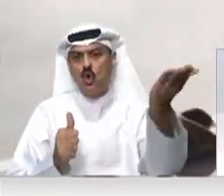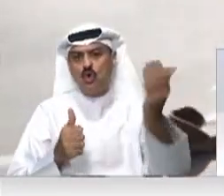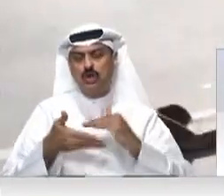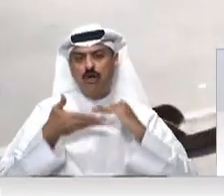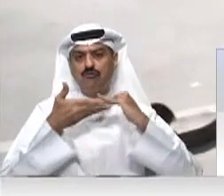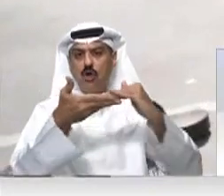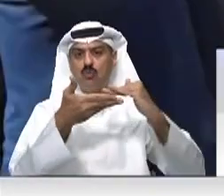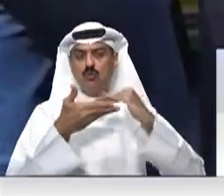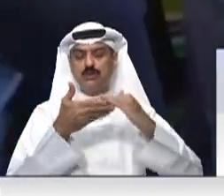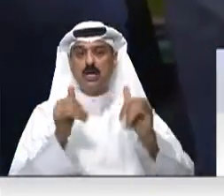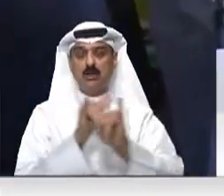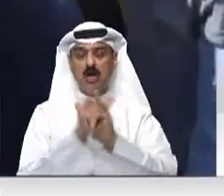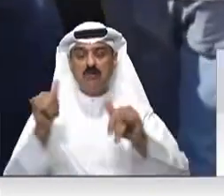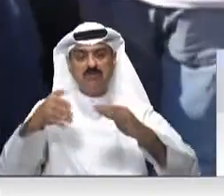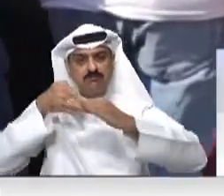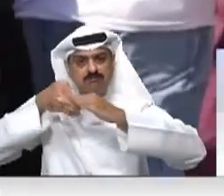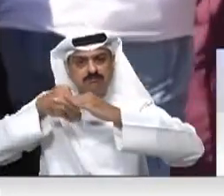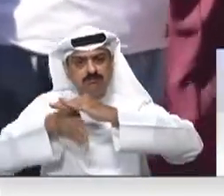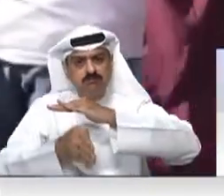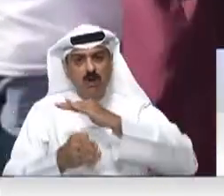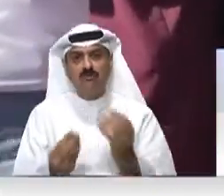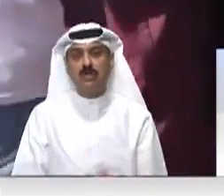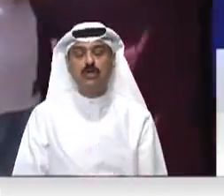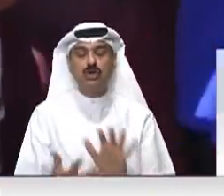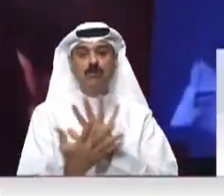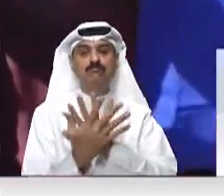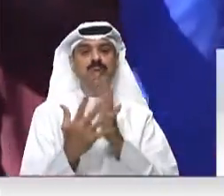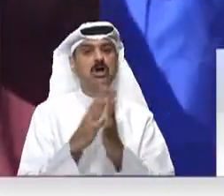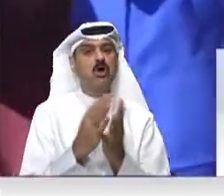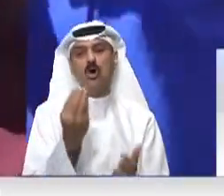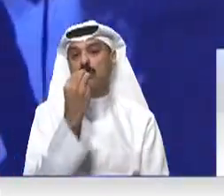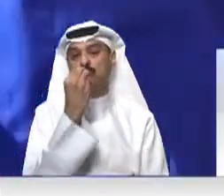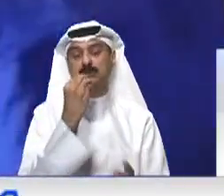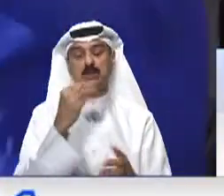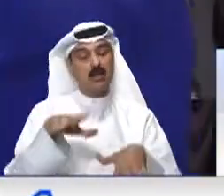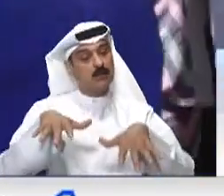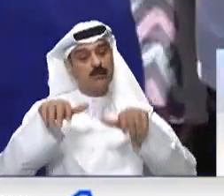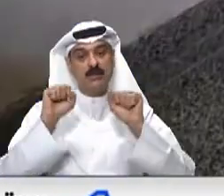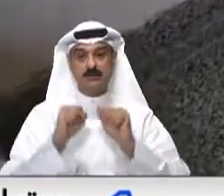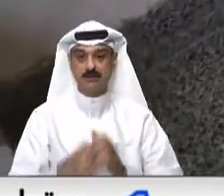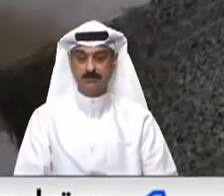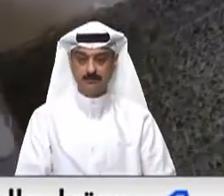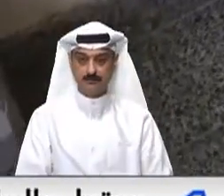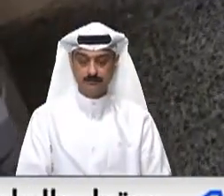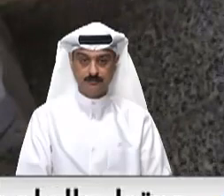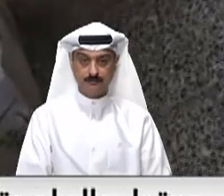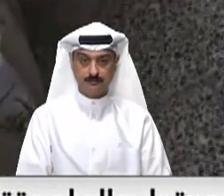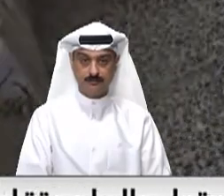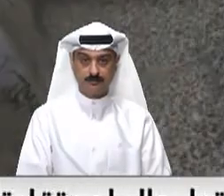في ملاجئ وتعتمد على الخبز المقدم لها يوميا.